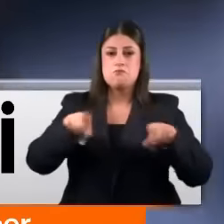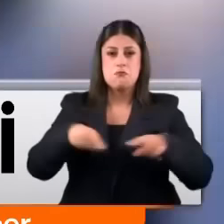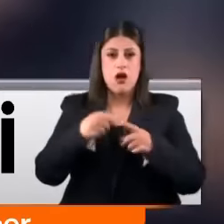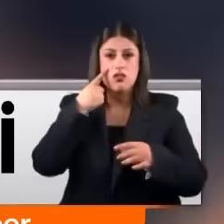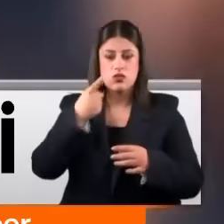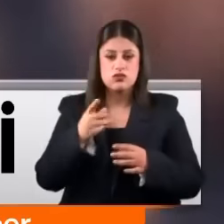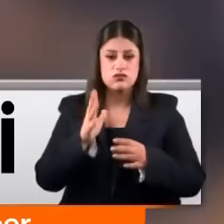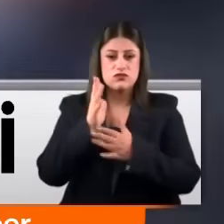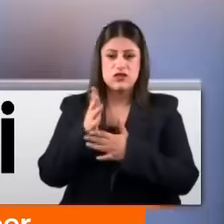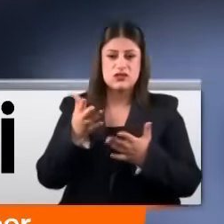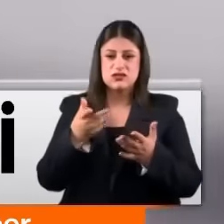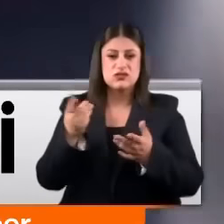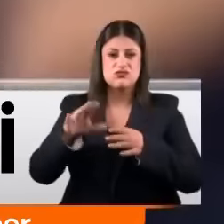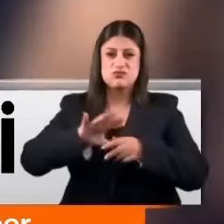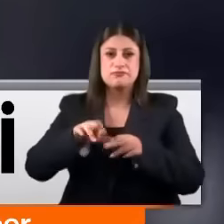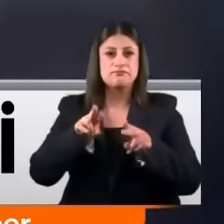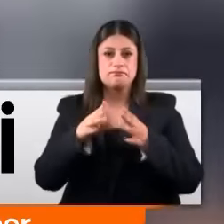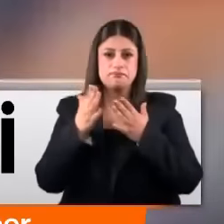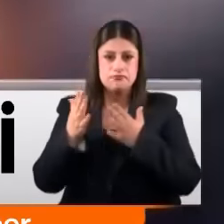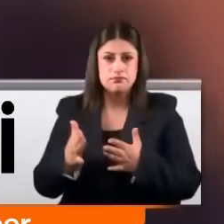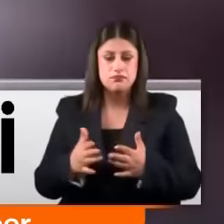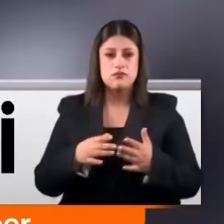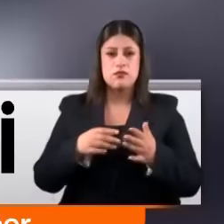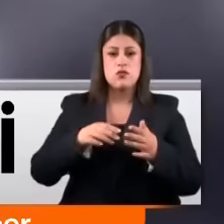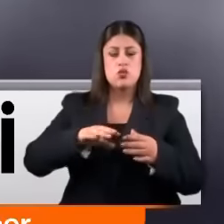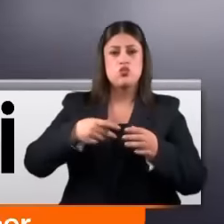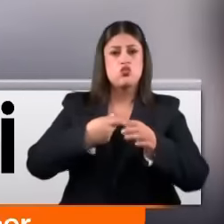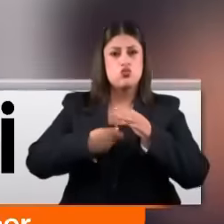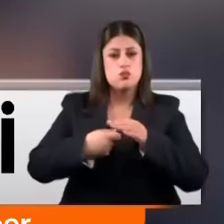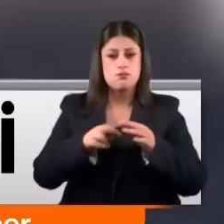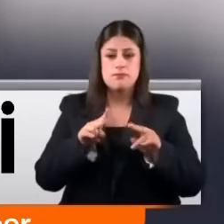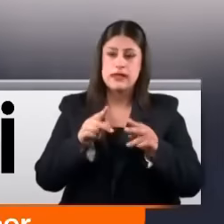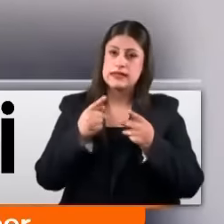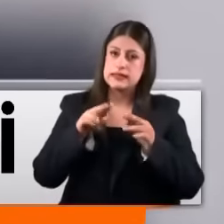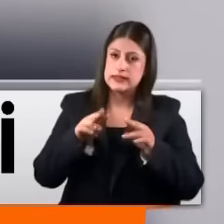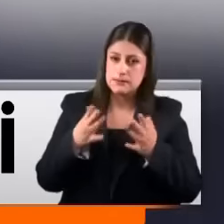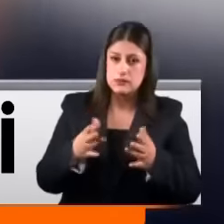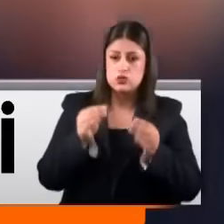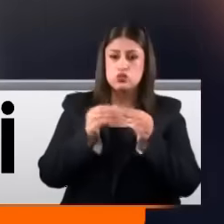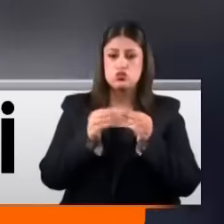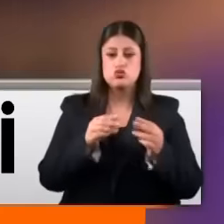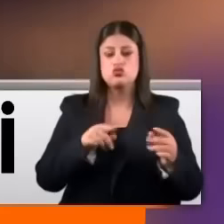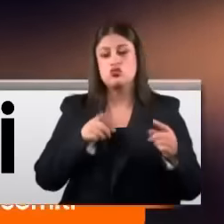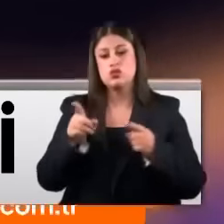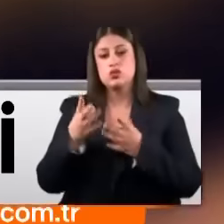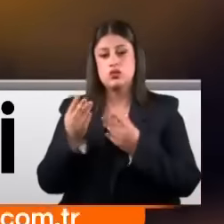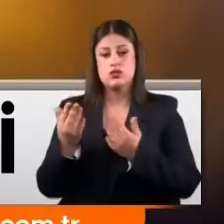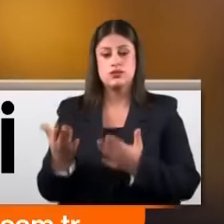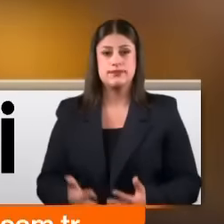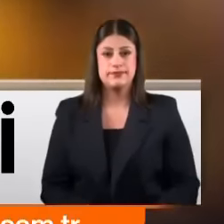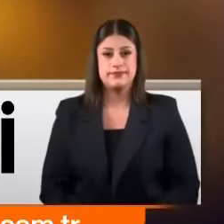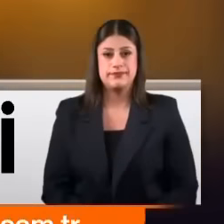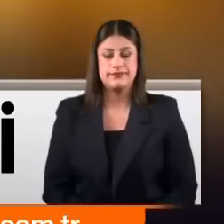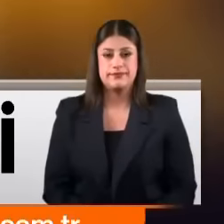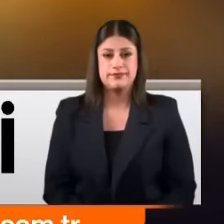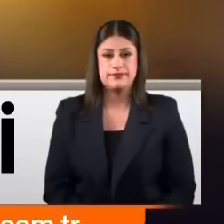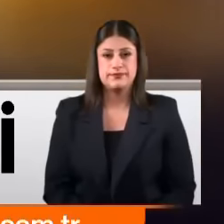ve diğer spor müsabakalarında bahis ve şans oyunları kanununa muhalefet suçlamalarını yöneltti.